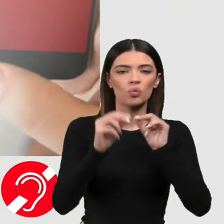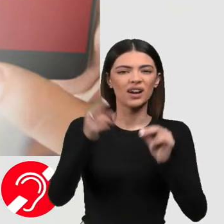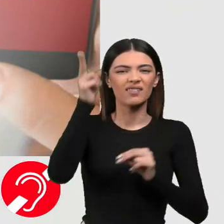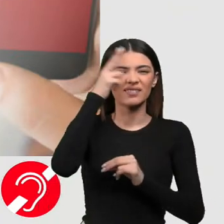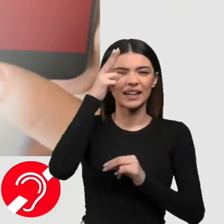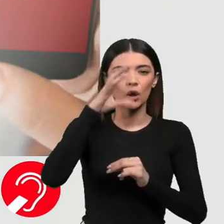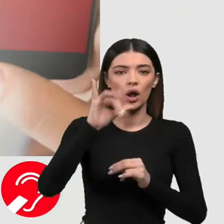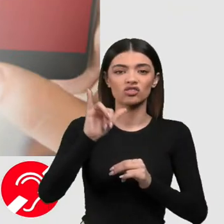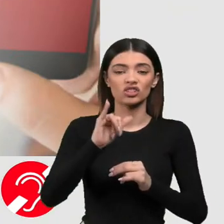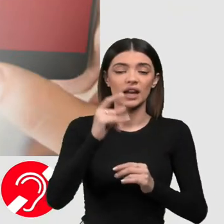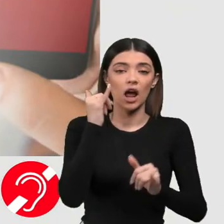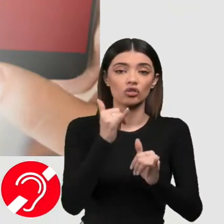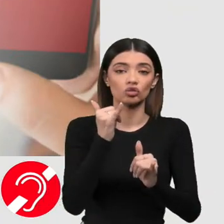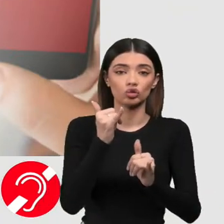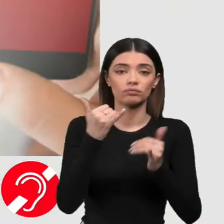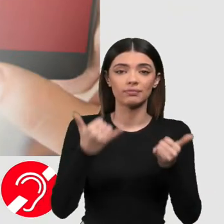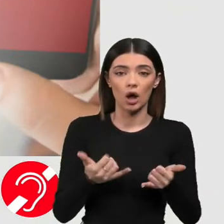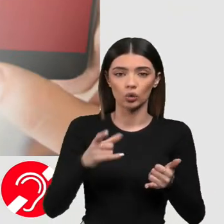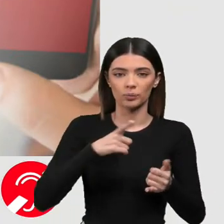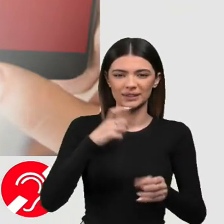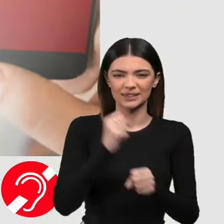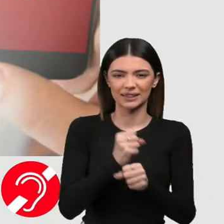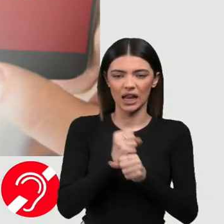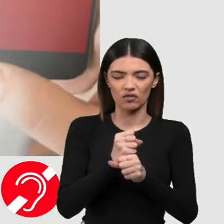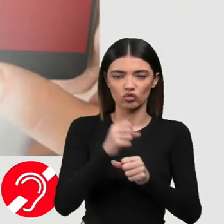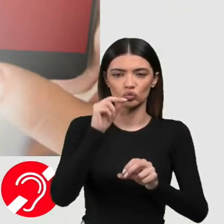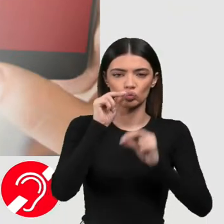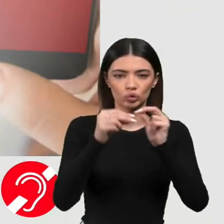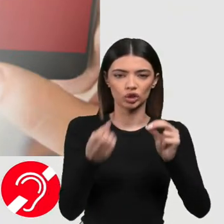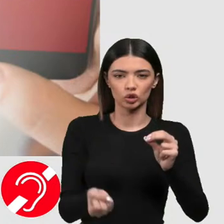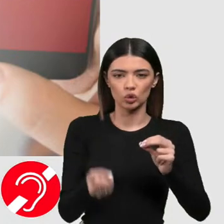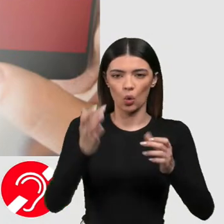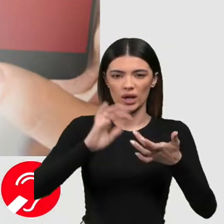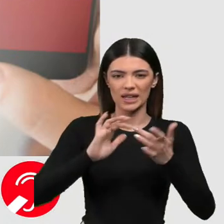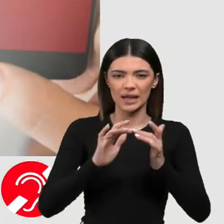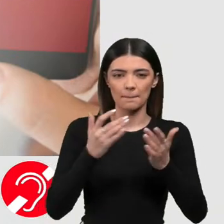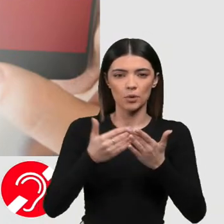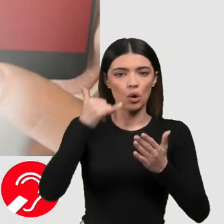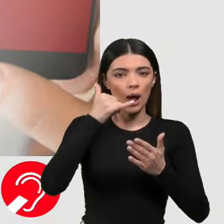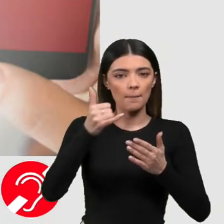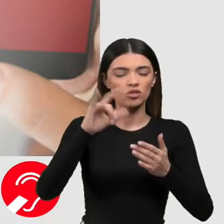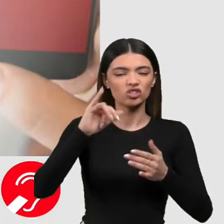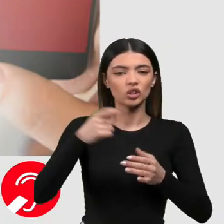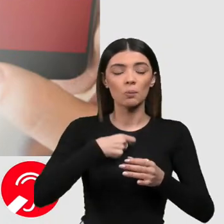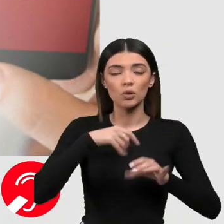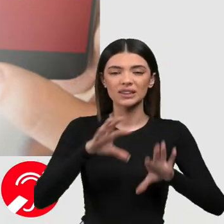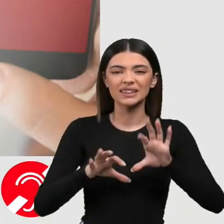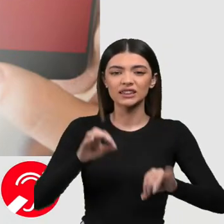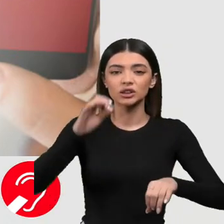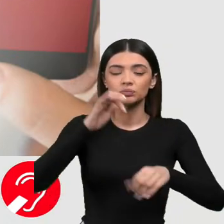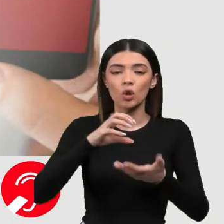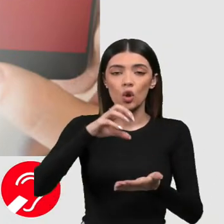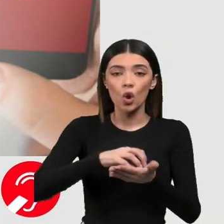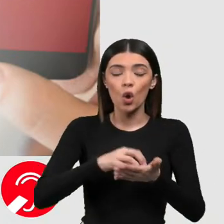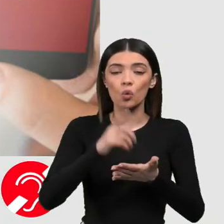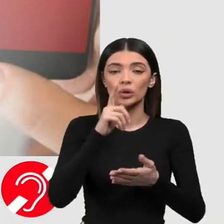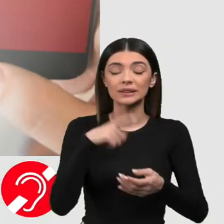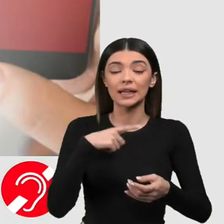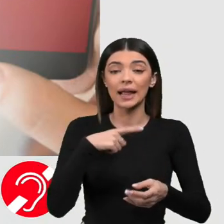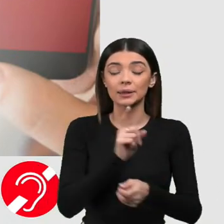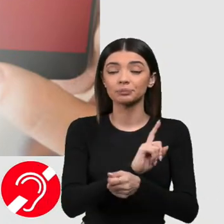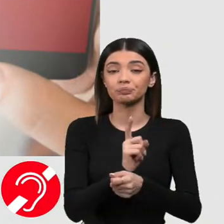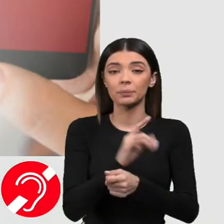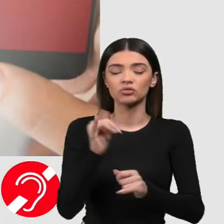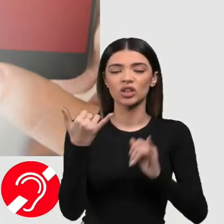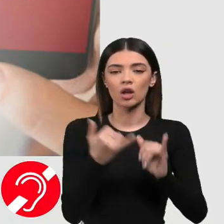și apeluri video de la cei care au nevoie de ajutor. Asta înseamnă că serviciul de urgență va folosi internet pentru apeluri, iar cei aflați în pericol pot